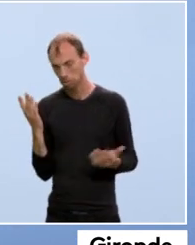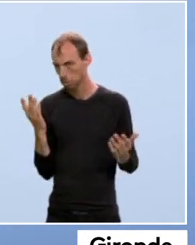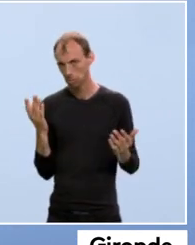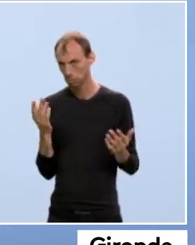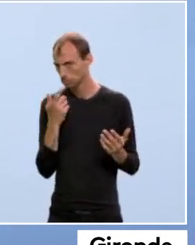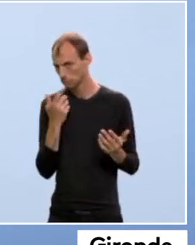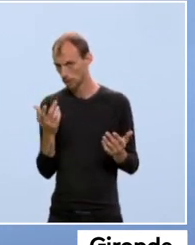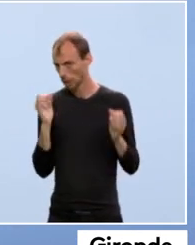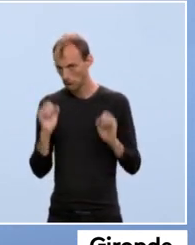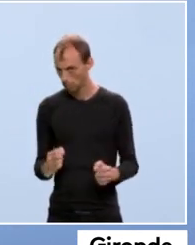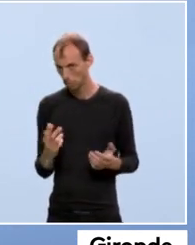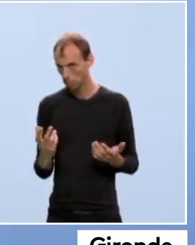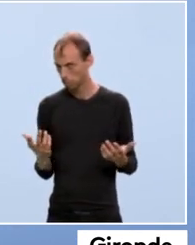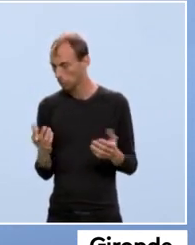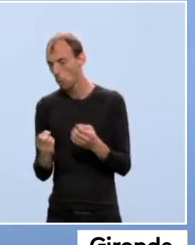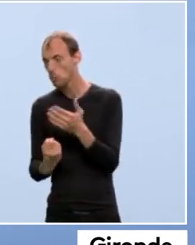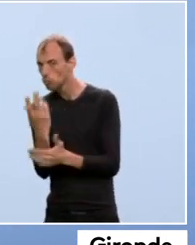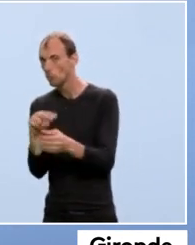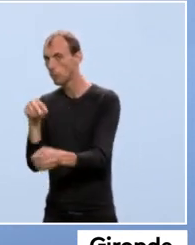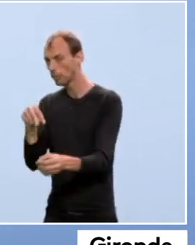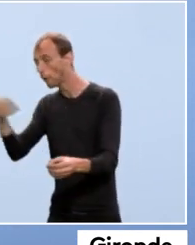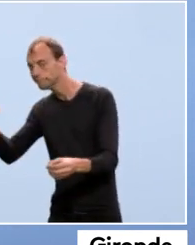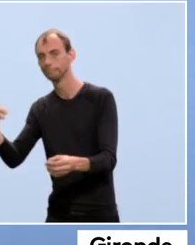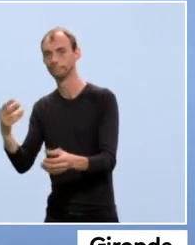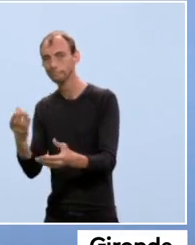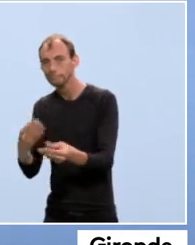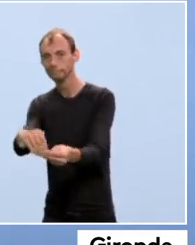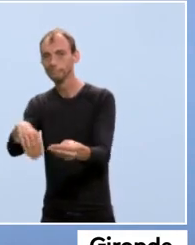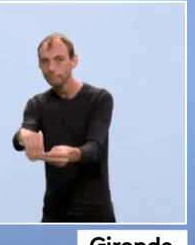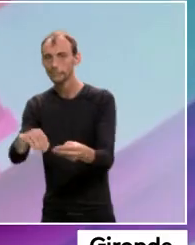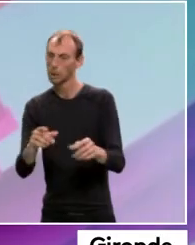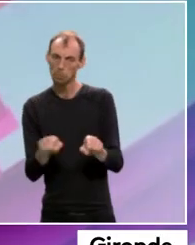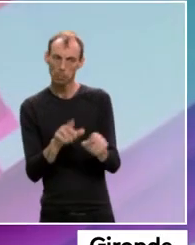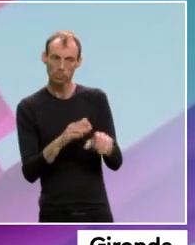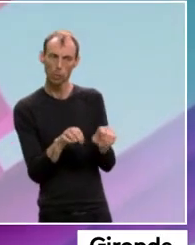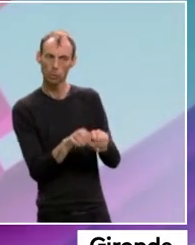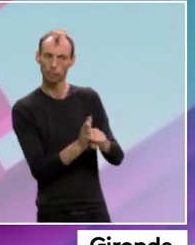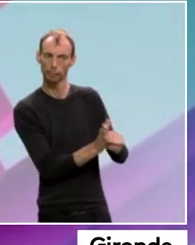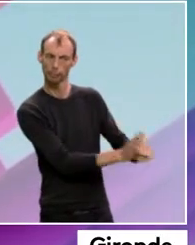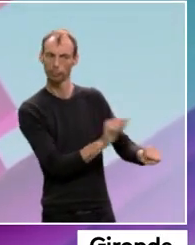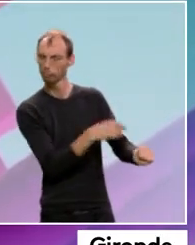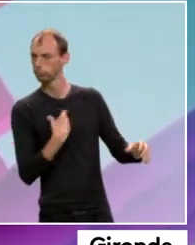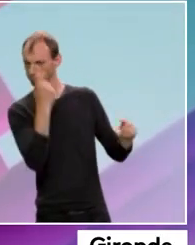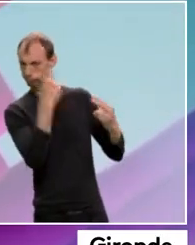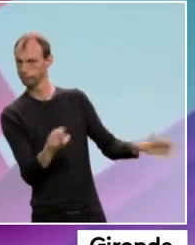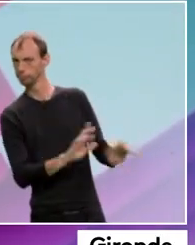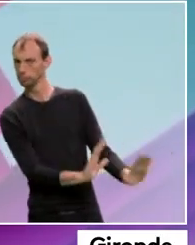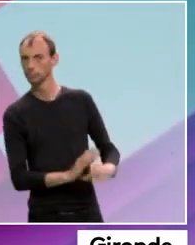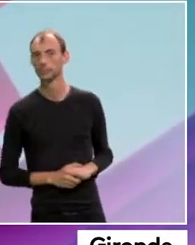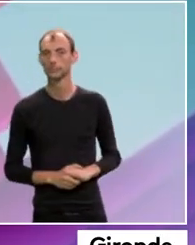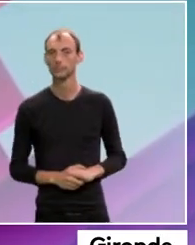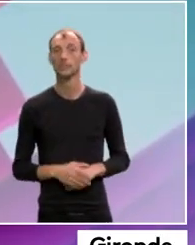du président de la République ou de la gauche et de l'extrême gauche puis en aucun mieux pour rassemblement national vous allez me dire oui